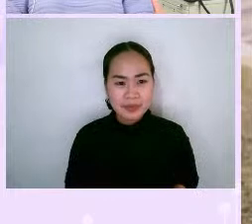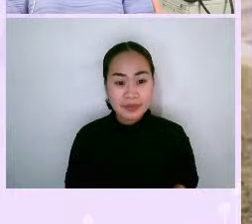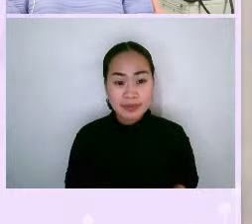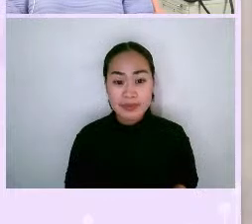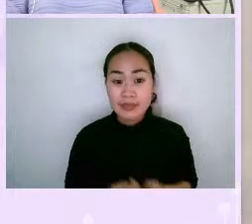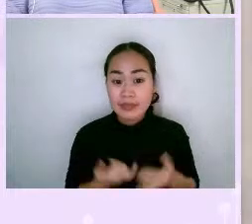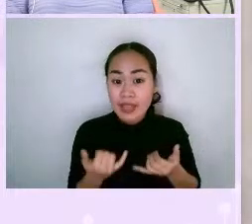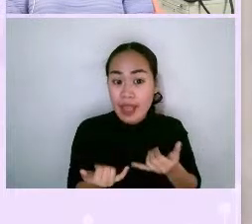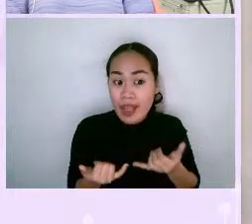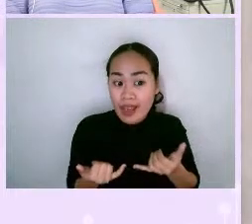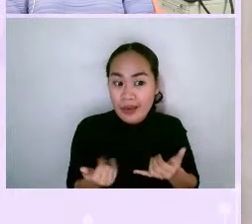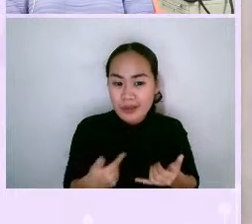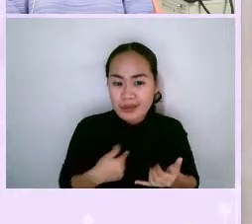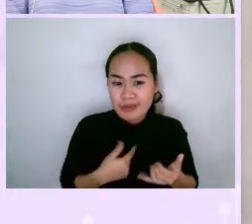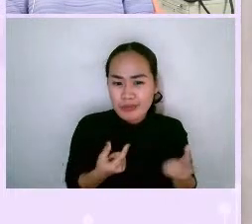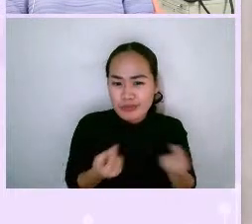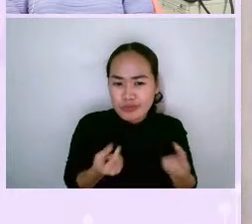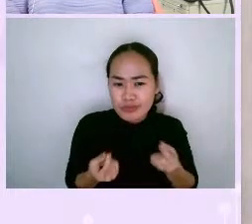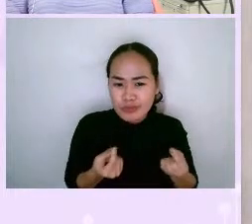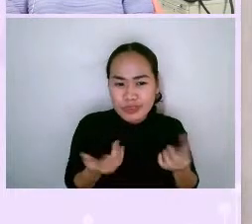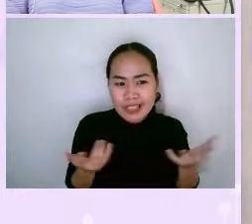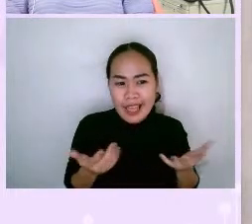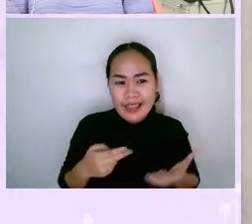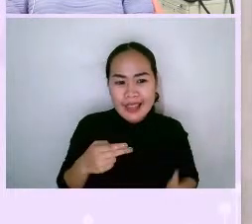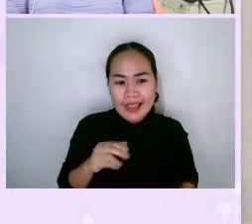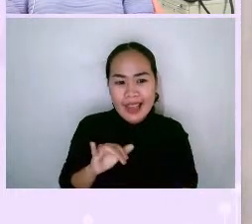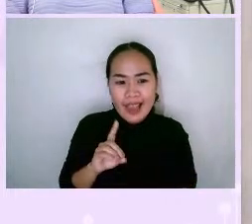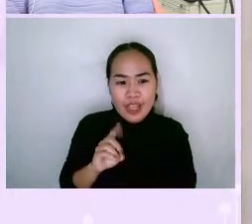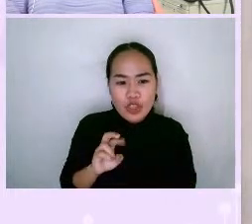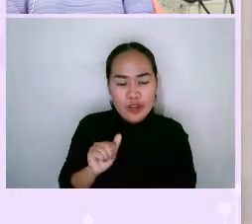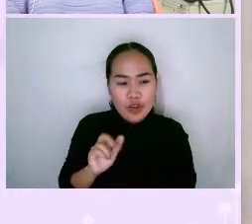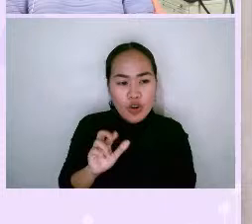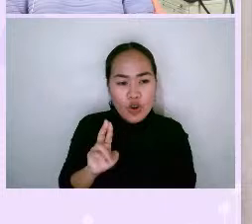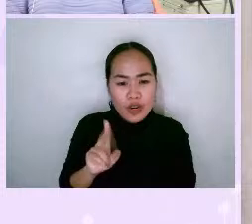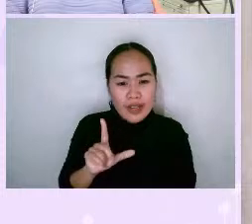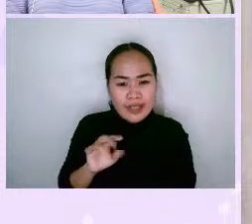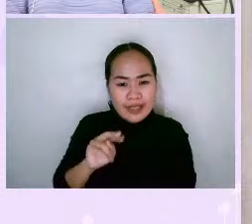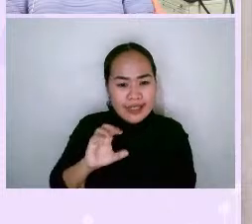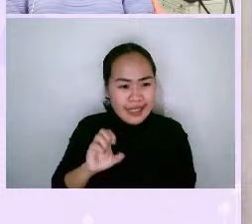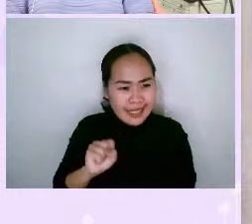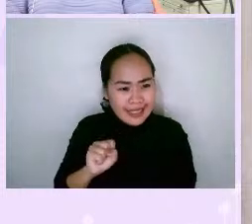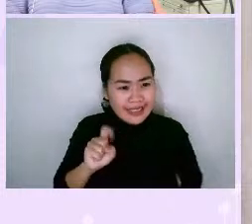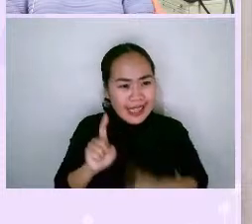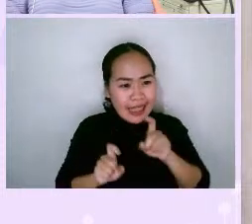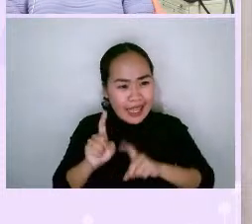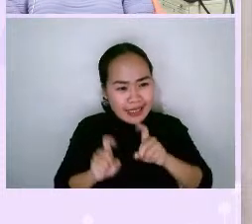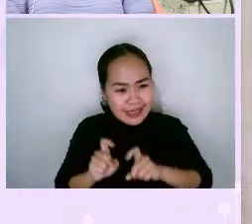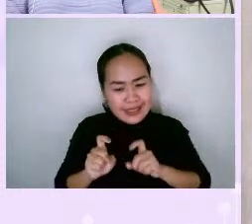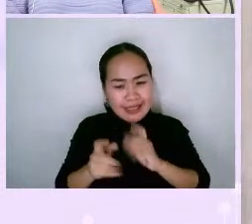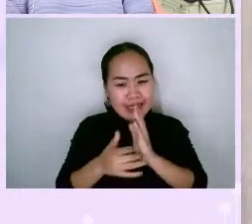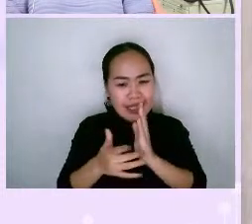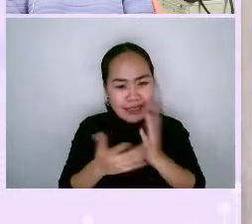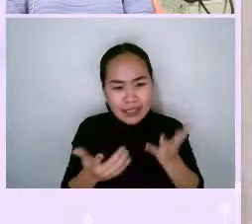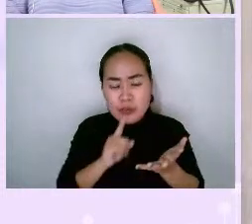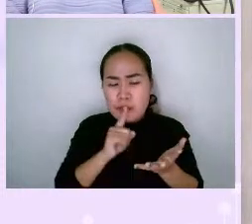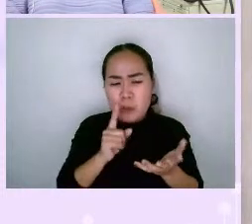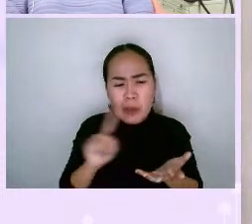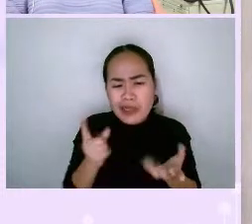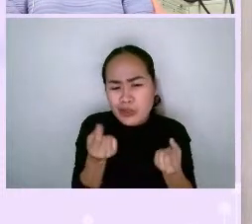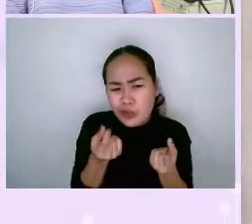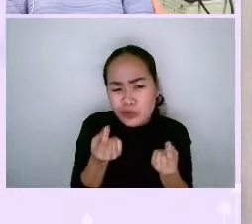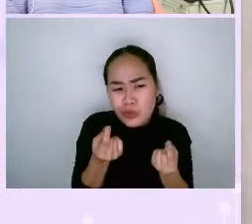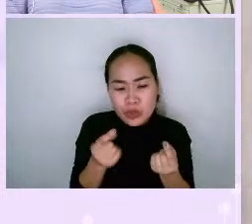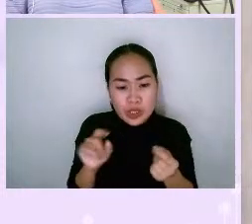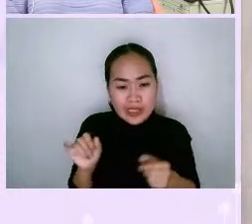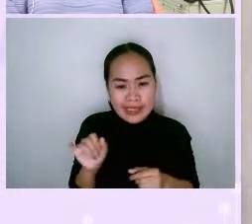Ngayon, ang ginagawa ko, nasa ano ako, hydraulics assembly and test technician. So, ginagawa namin doon, we